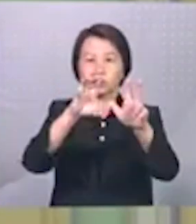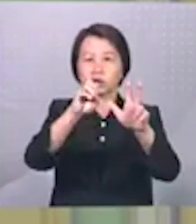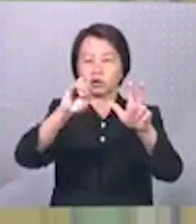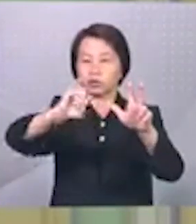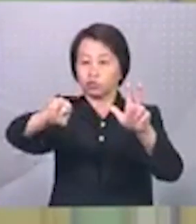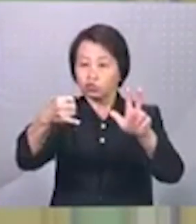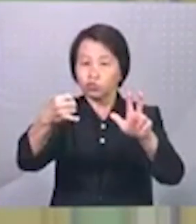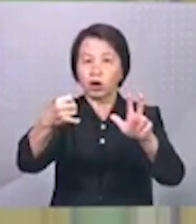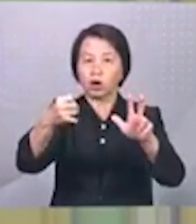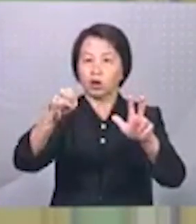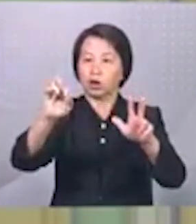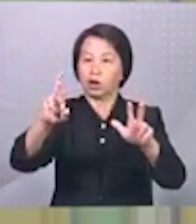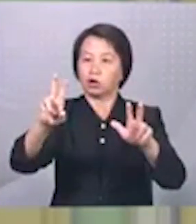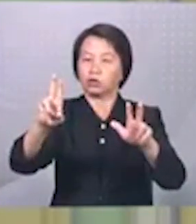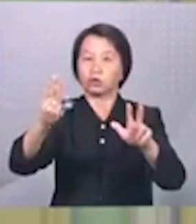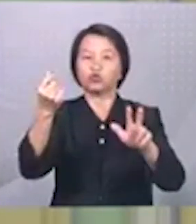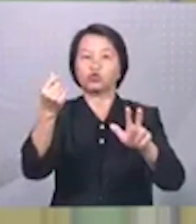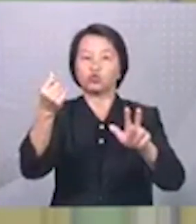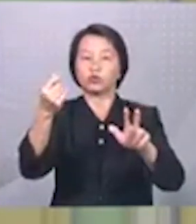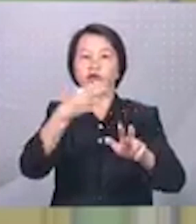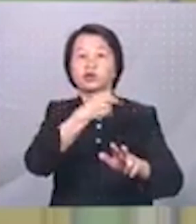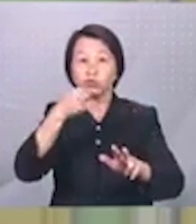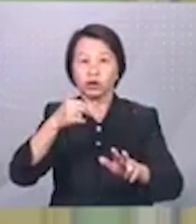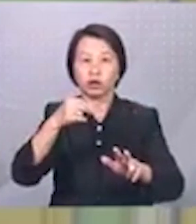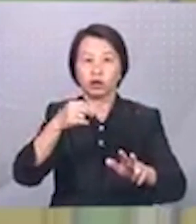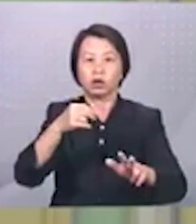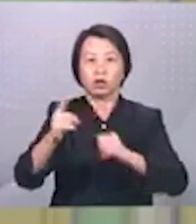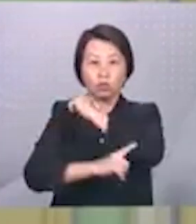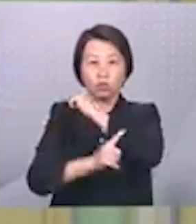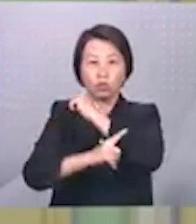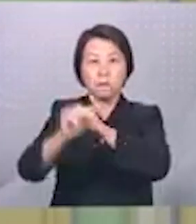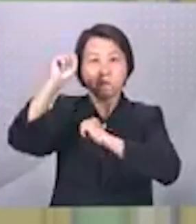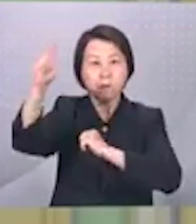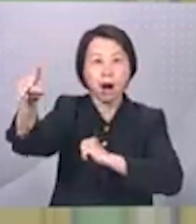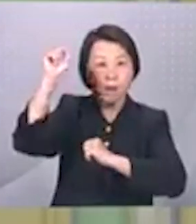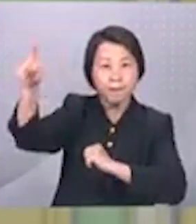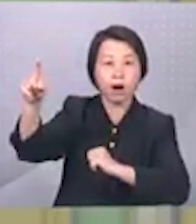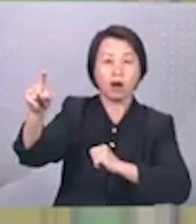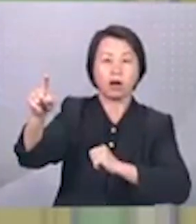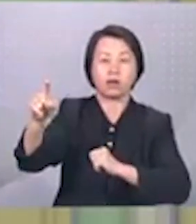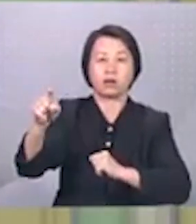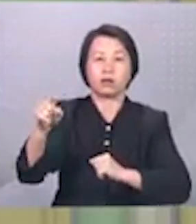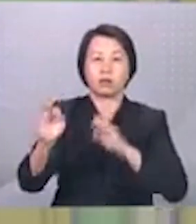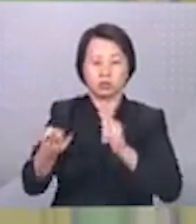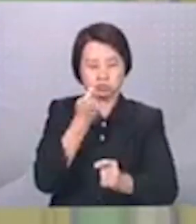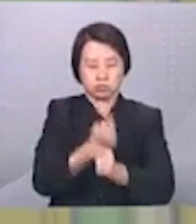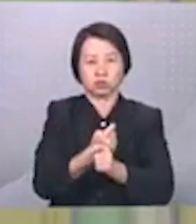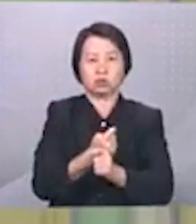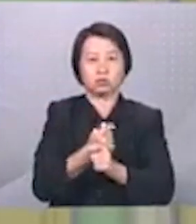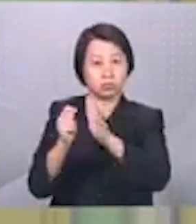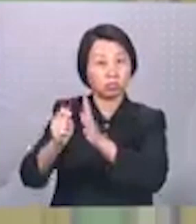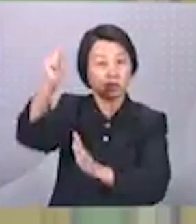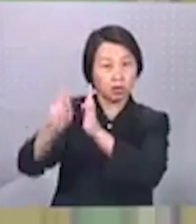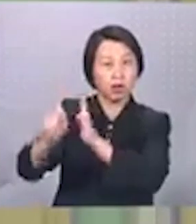Rp Hai jadi hukumannya adalah besar dari segi dan ditetapkan adalah